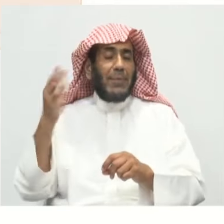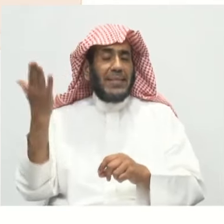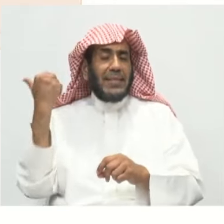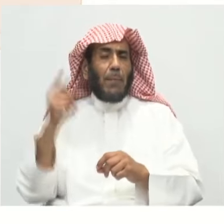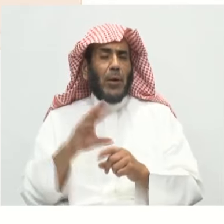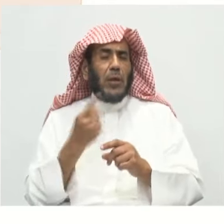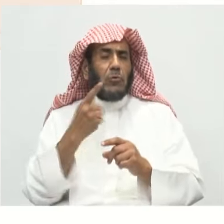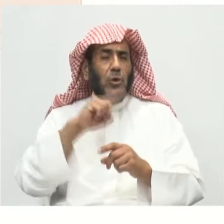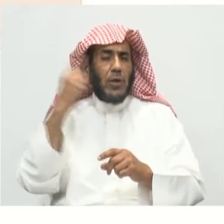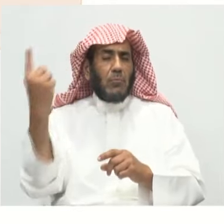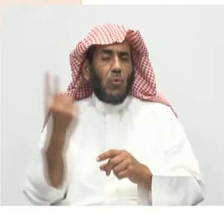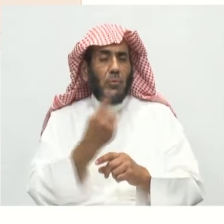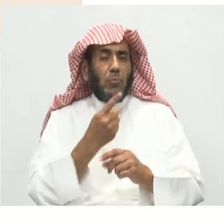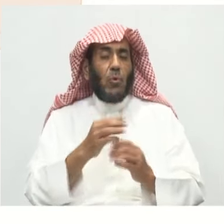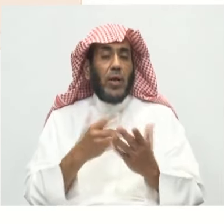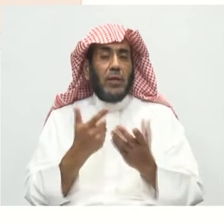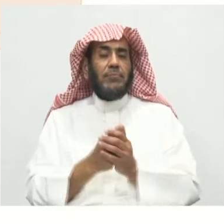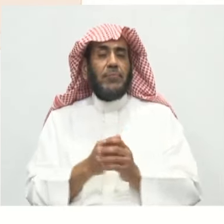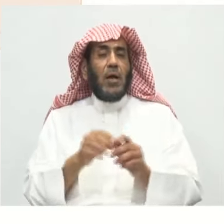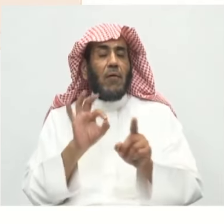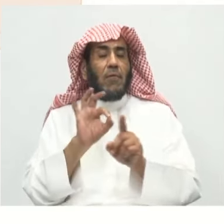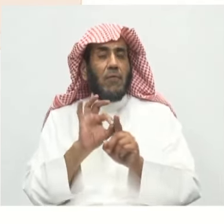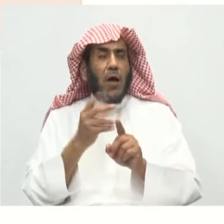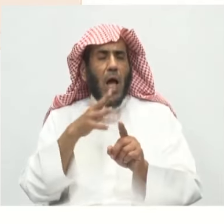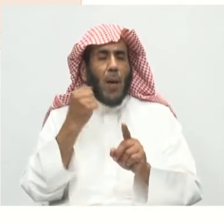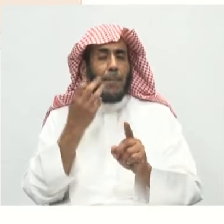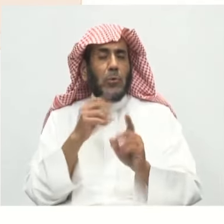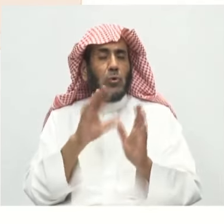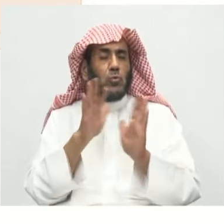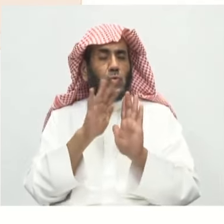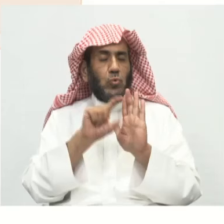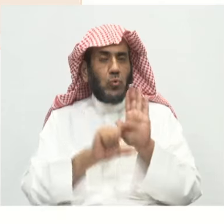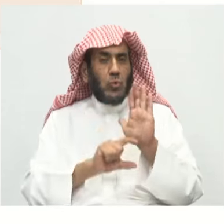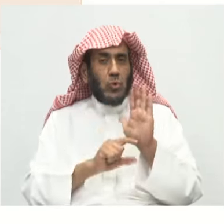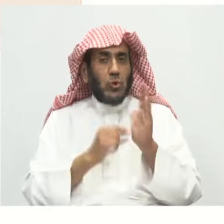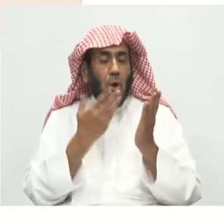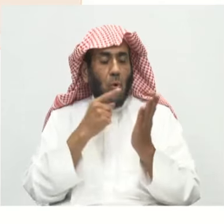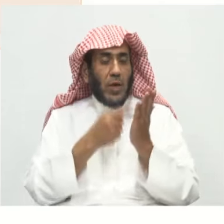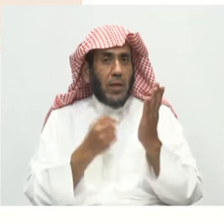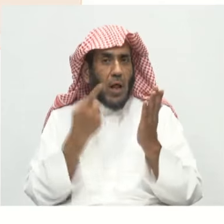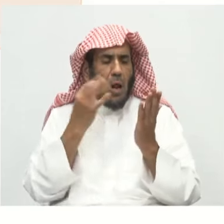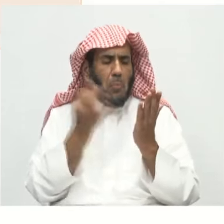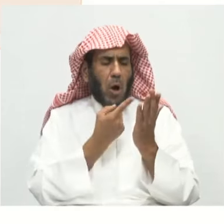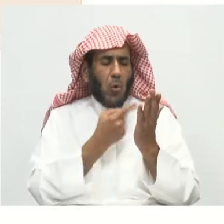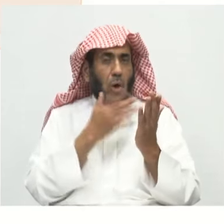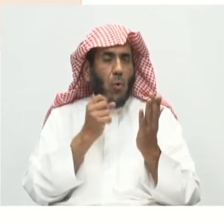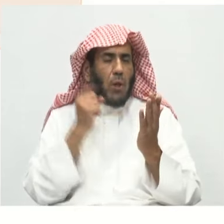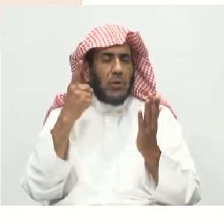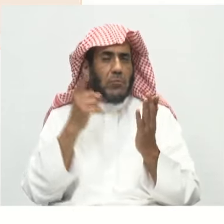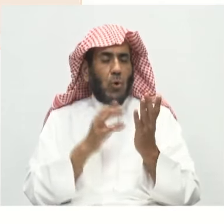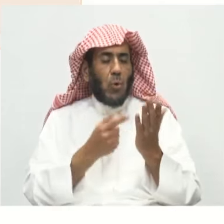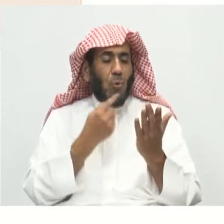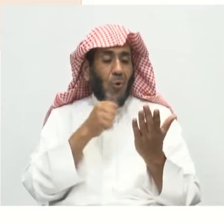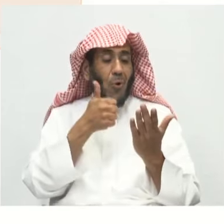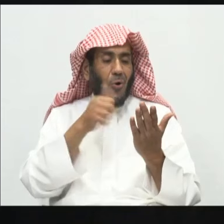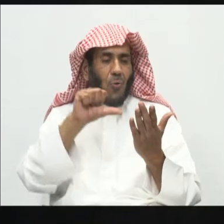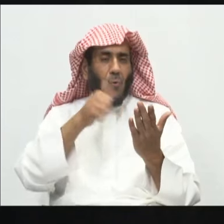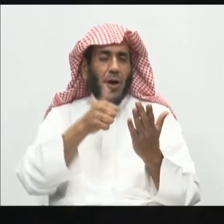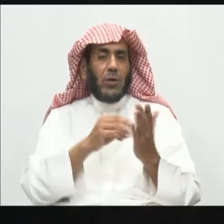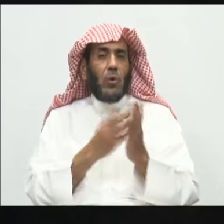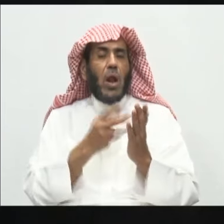بشكل عام ووحده الاعلام وايضا فهم نصوص الوحده المقروءه والمسموعه وتحليلها وتذوقها ونقدها طبعا نحن هنا